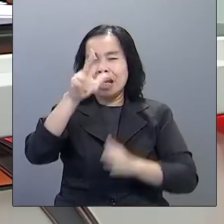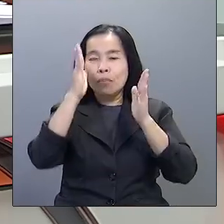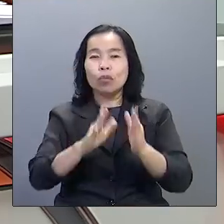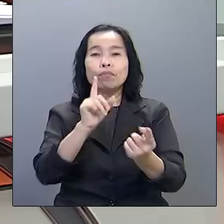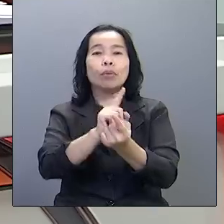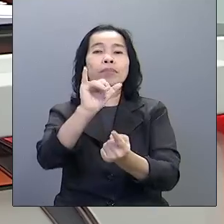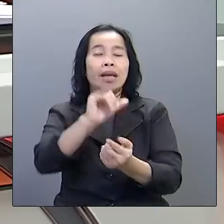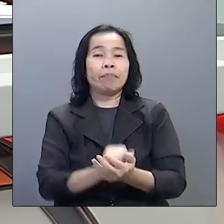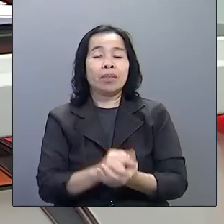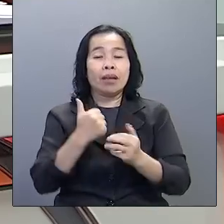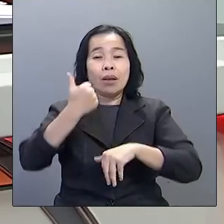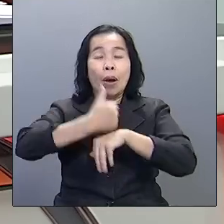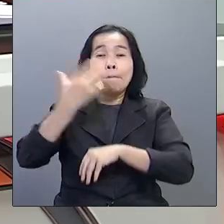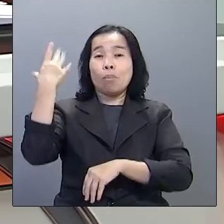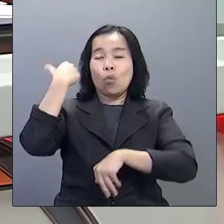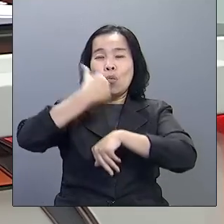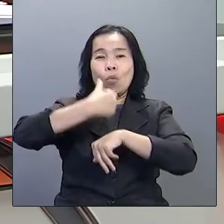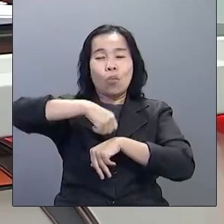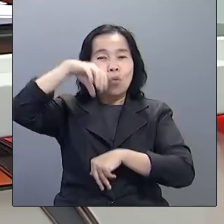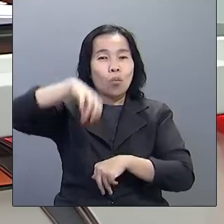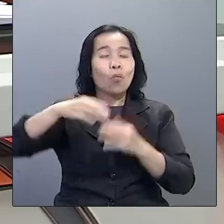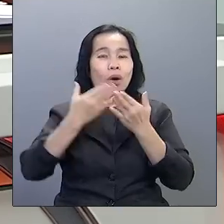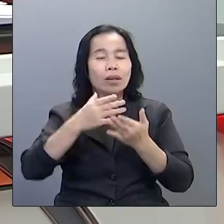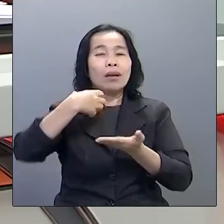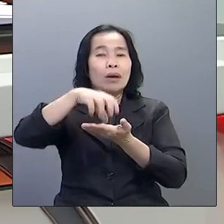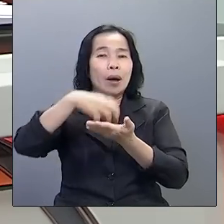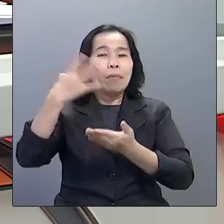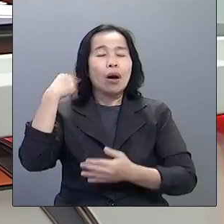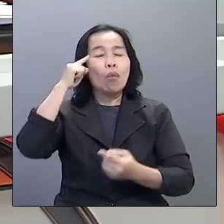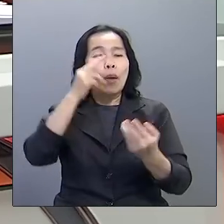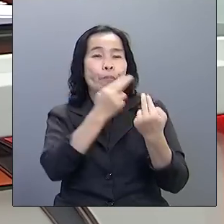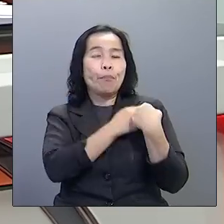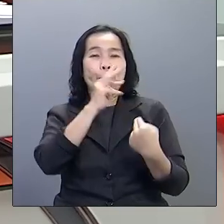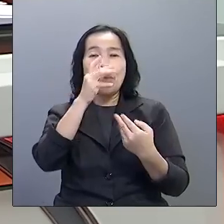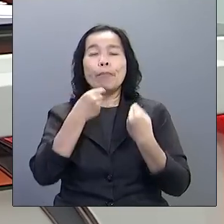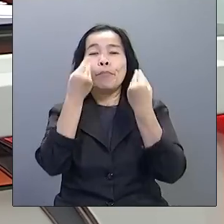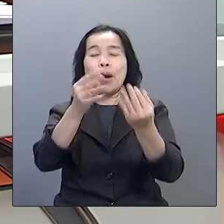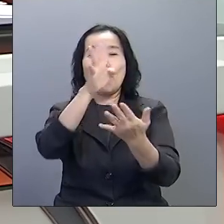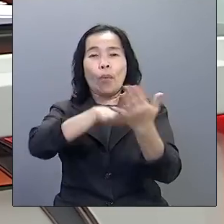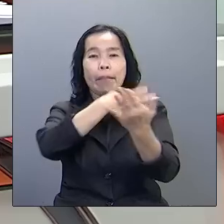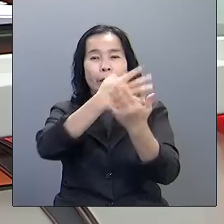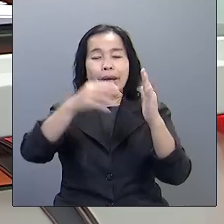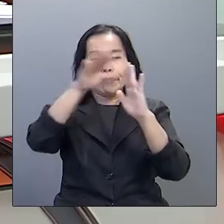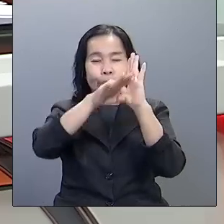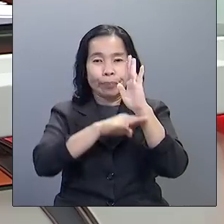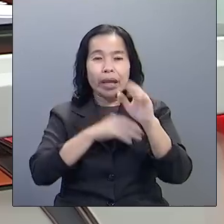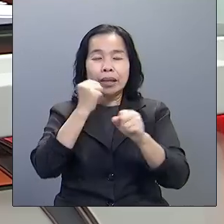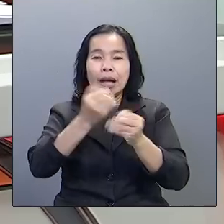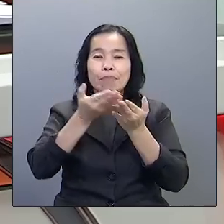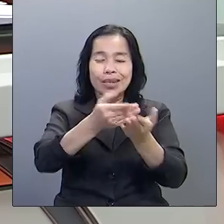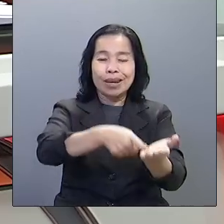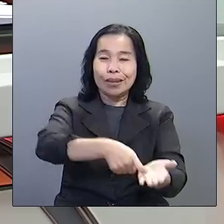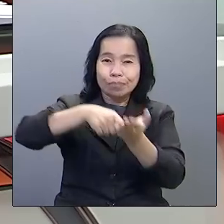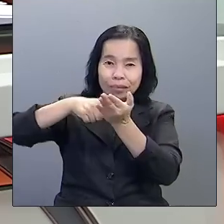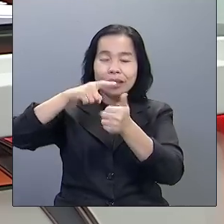ถลงของผบ.ทร.เมื่อวานนี้ทำให้ได้รับทราบเรื่องของการมอบหมายภารกิจวางแผนกู้เรือรบหลวงสุโขทัยรวมไปถึง